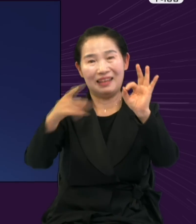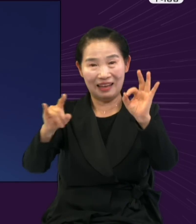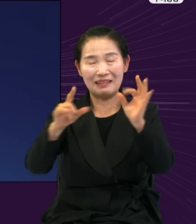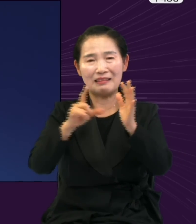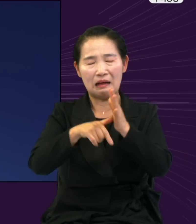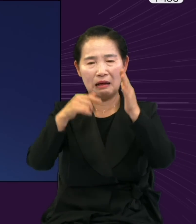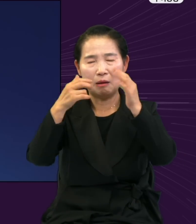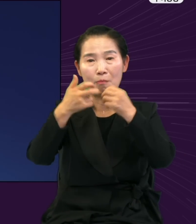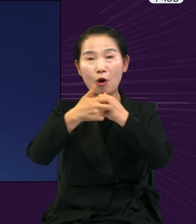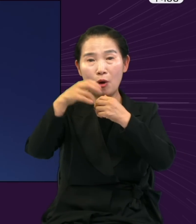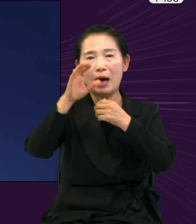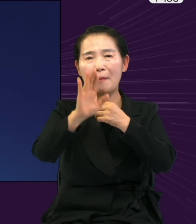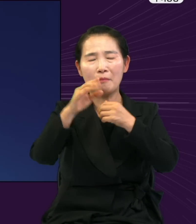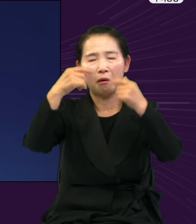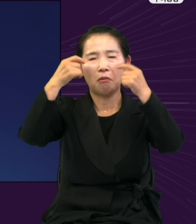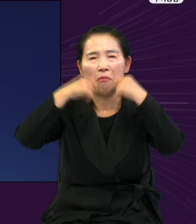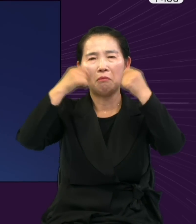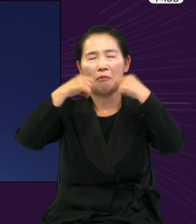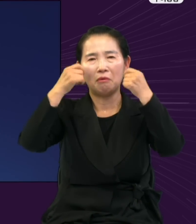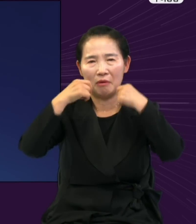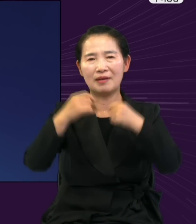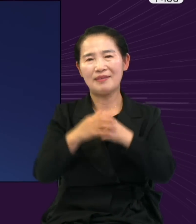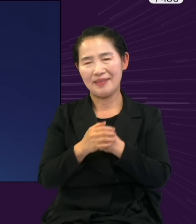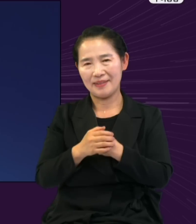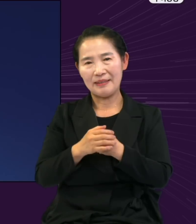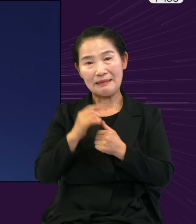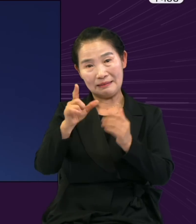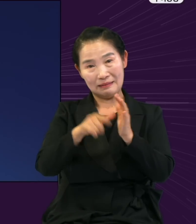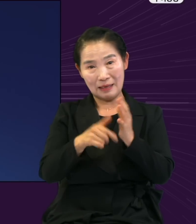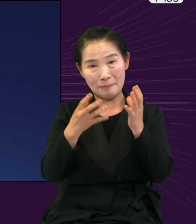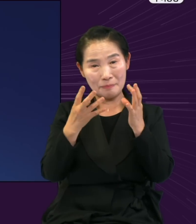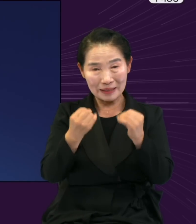현수가, 내가 너를 사랑한다. 그때 많이 힘들었지.